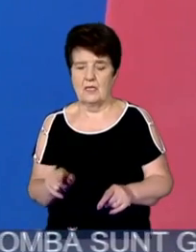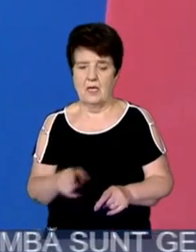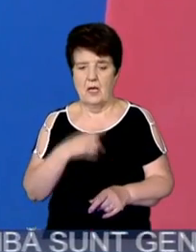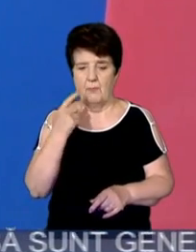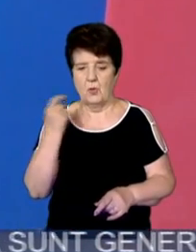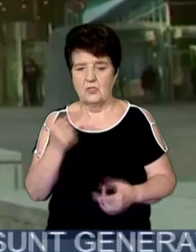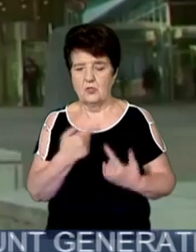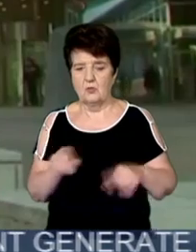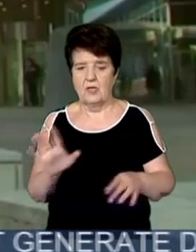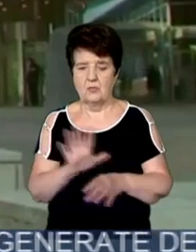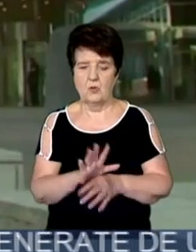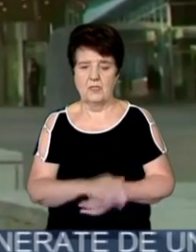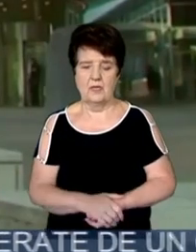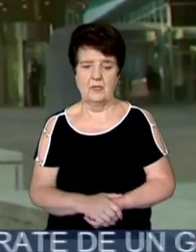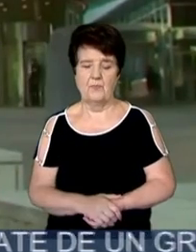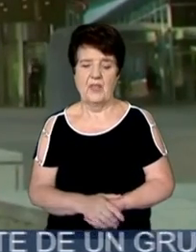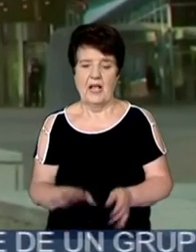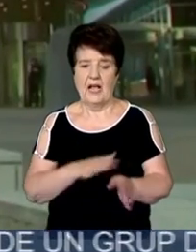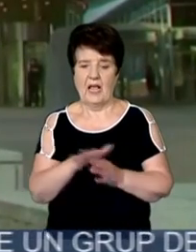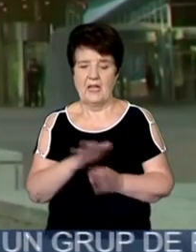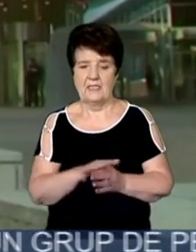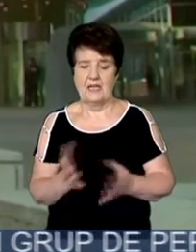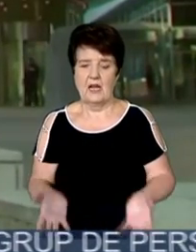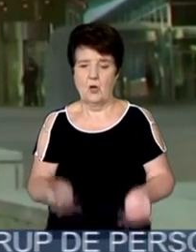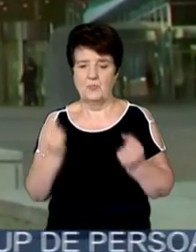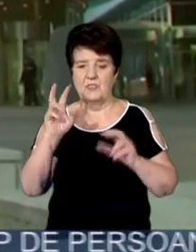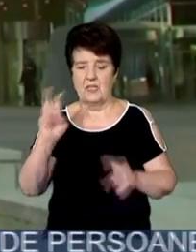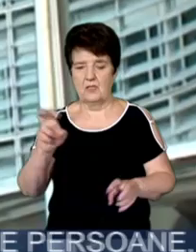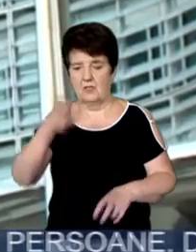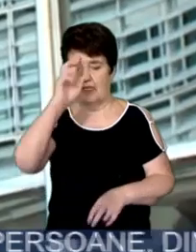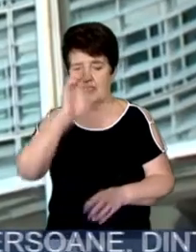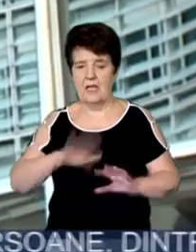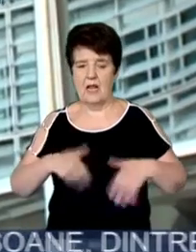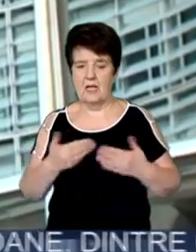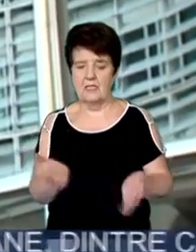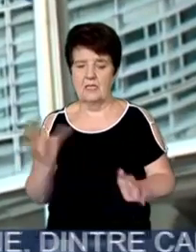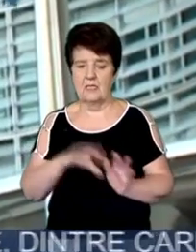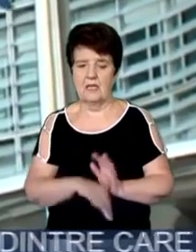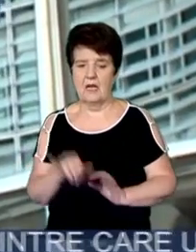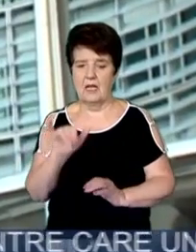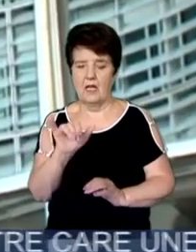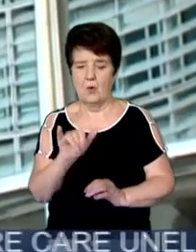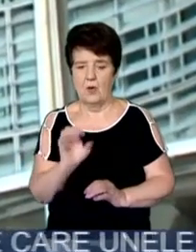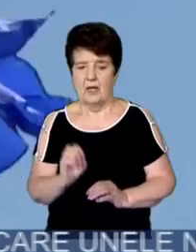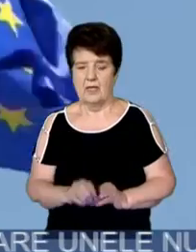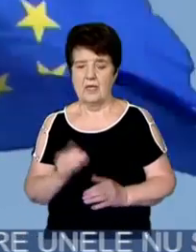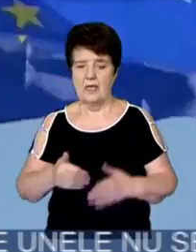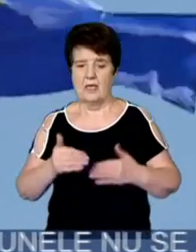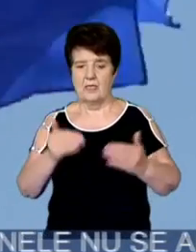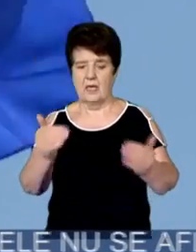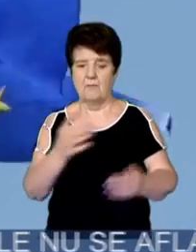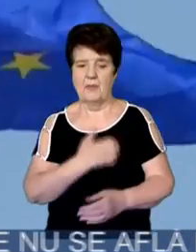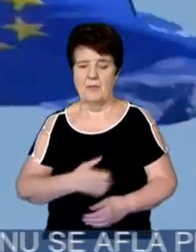politice sau de alt ordin. Cea mai mare realizare este obținerea statutului de țară candidată la aderarea europeană, dar urmează etape și